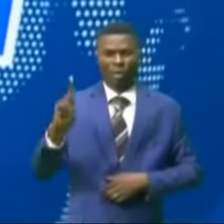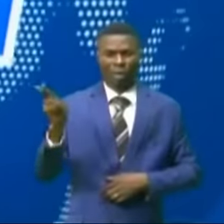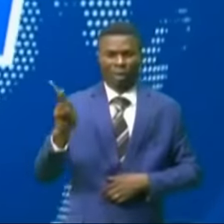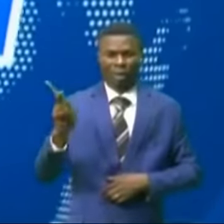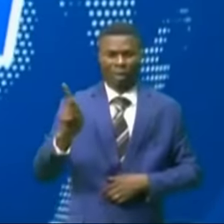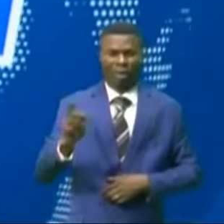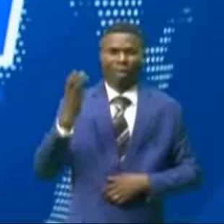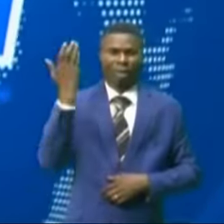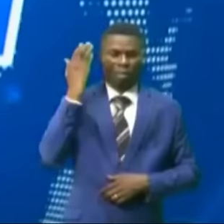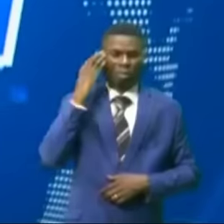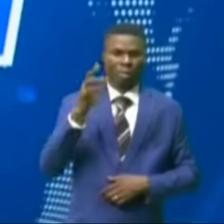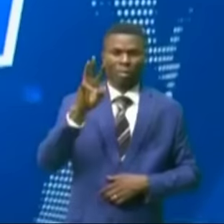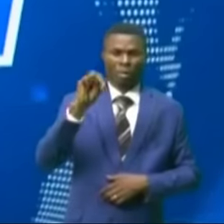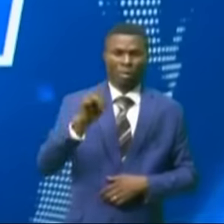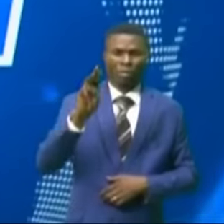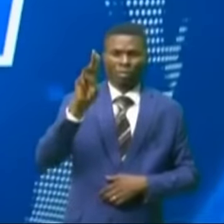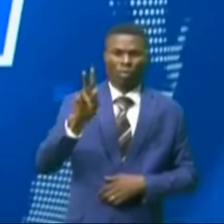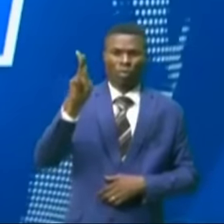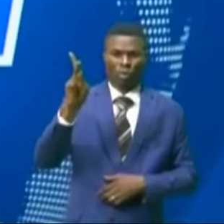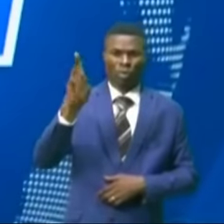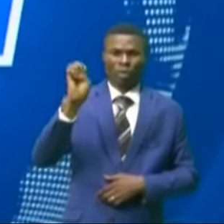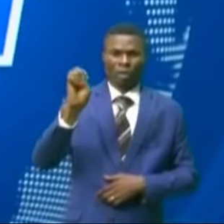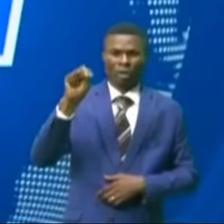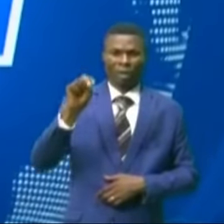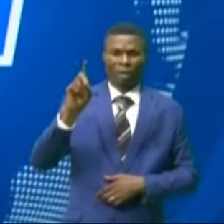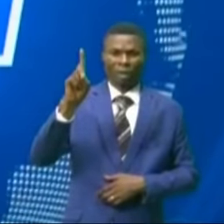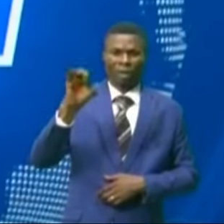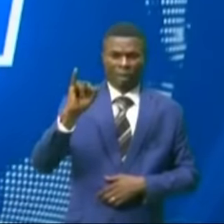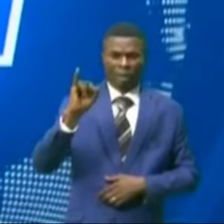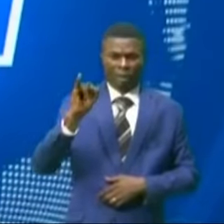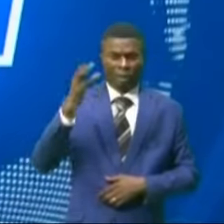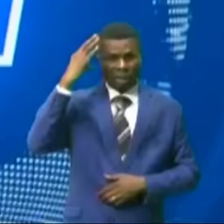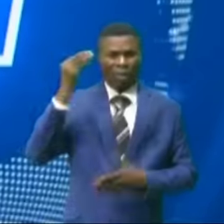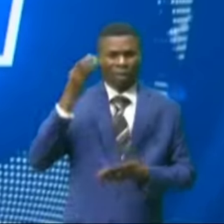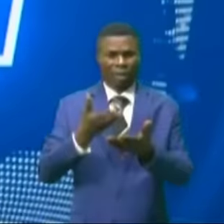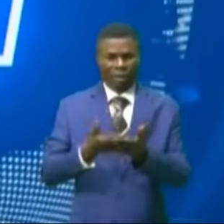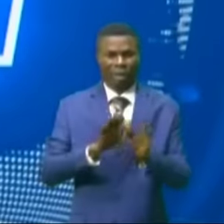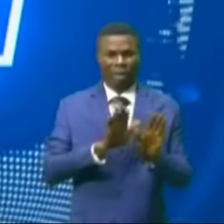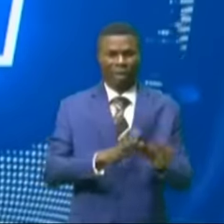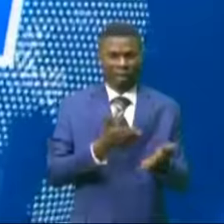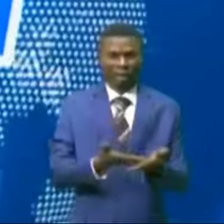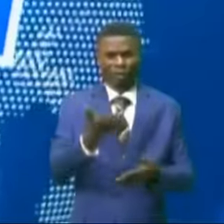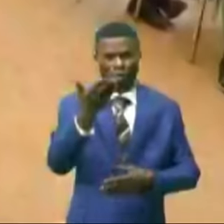Crispin Mukendi, suscite bien de l'espoir. Les forces vivent par les désattentes.